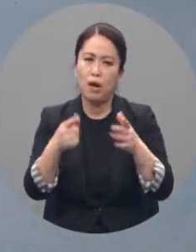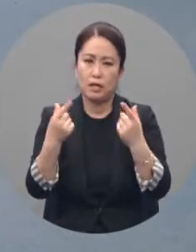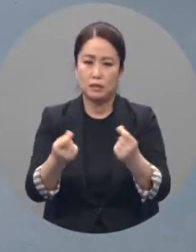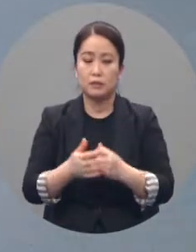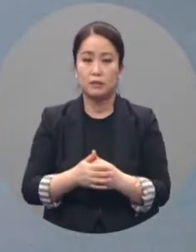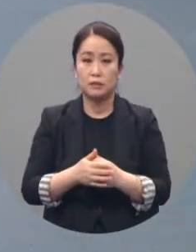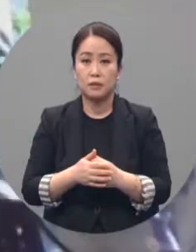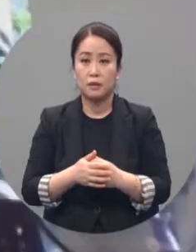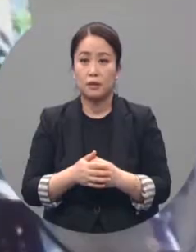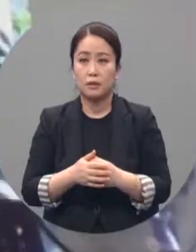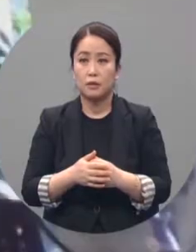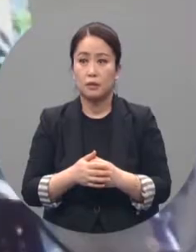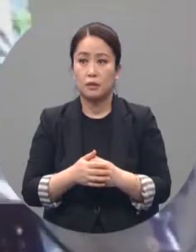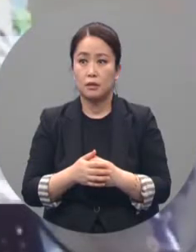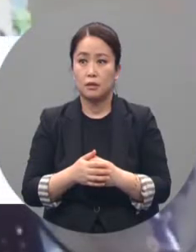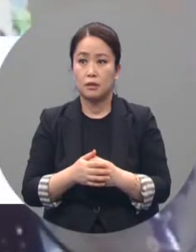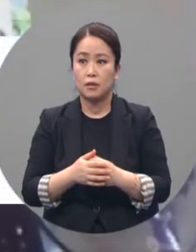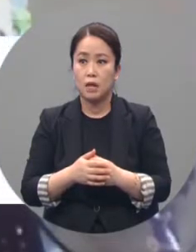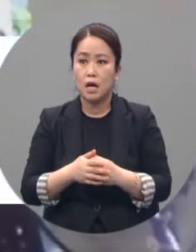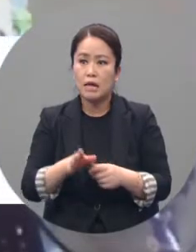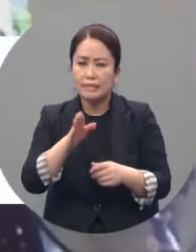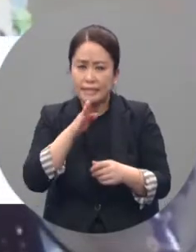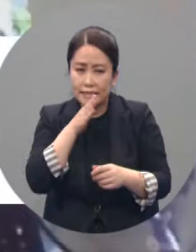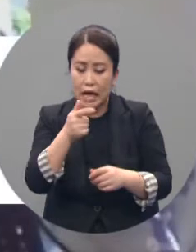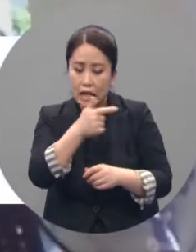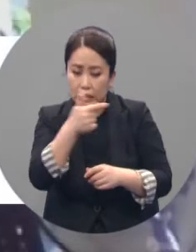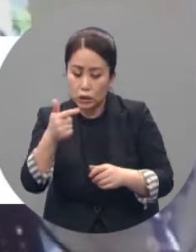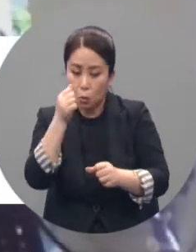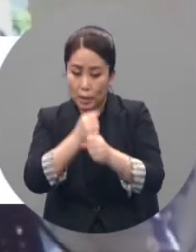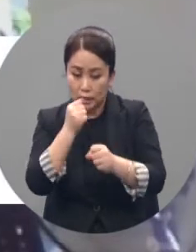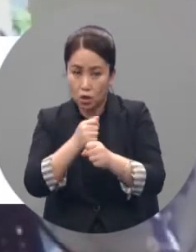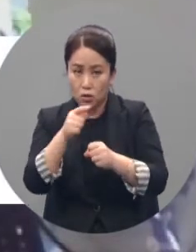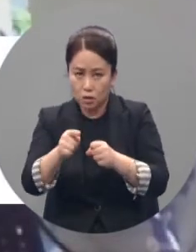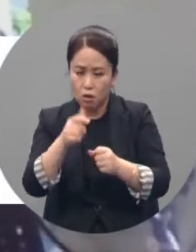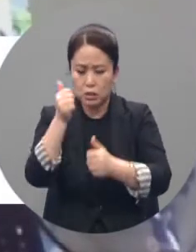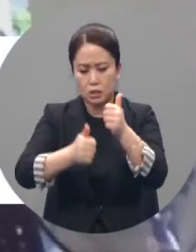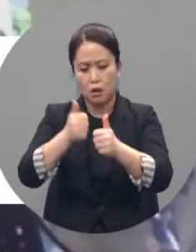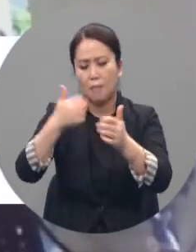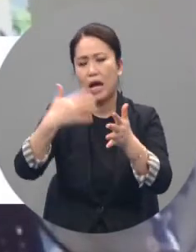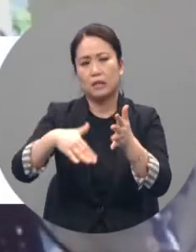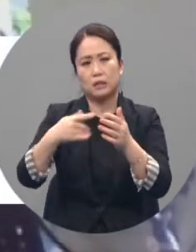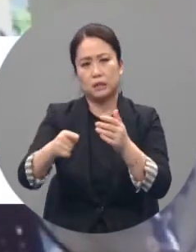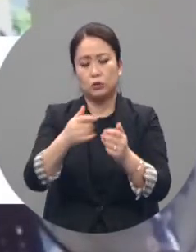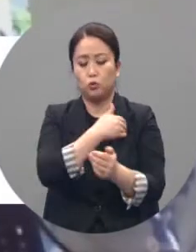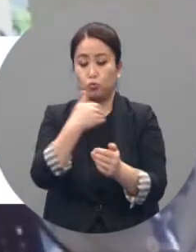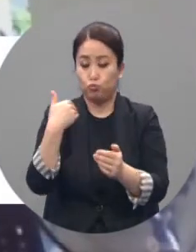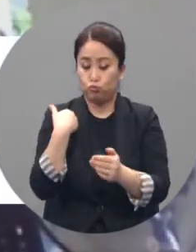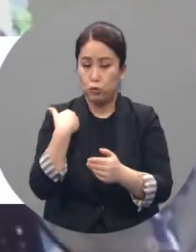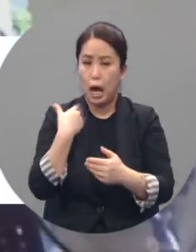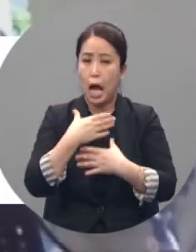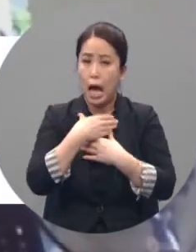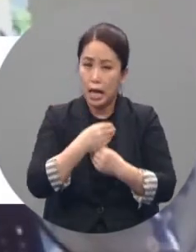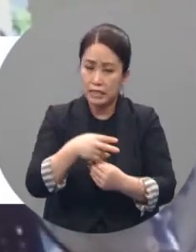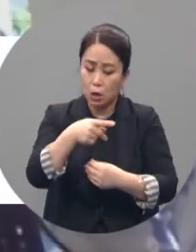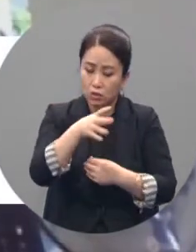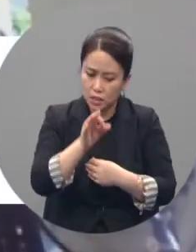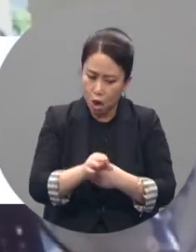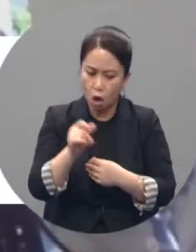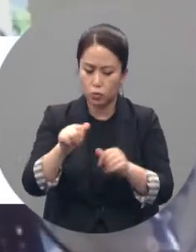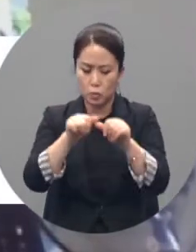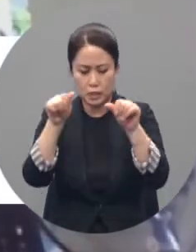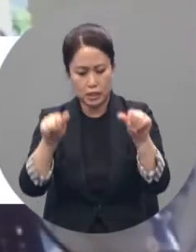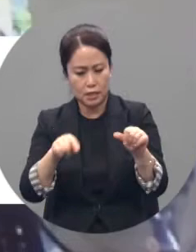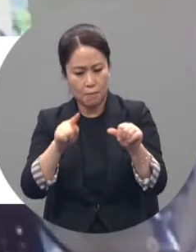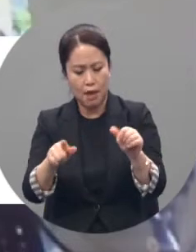풀사이즈로 만들어서 시험해보고 하는 것은 아직 안 해본 상태입니다. 충분한 안전성과 또 충분한 그